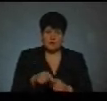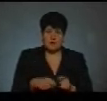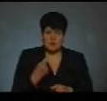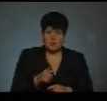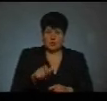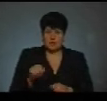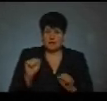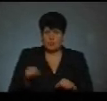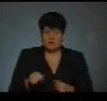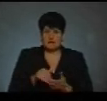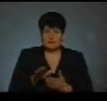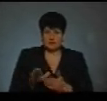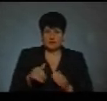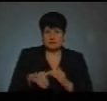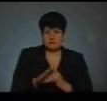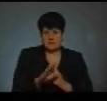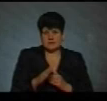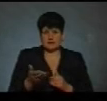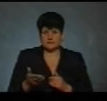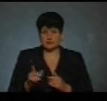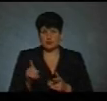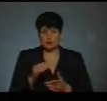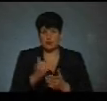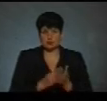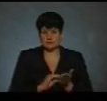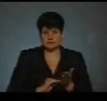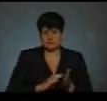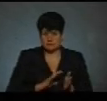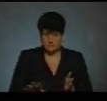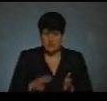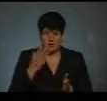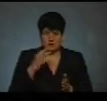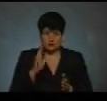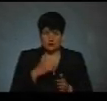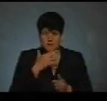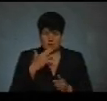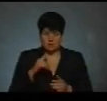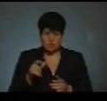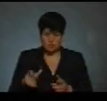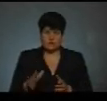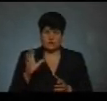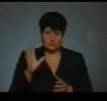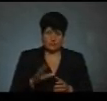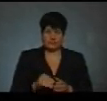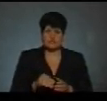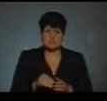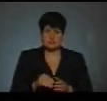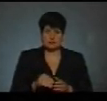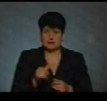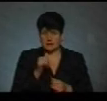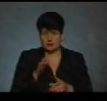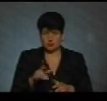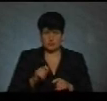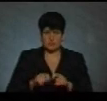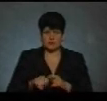може відмовитися і піти просто, щоб під неї протокол не склали. А тим більше, коли буде багато людей, то відносно всіх людей неможливо